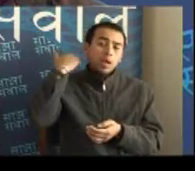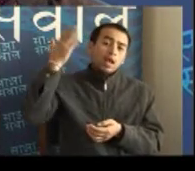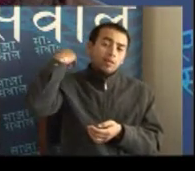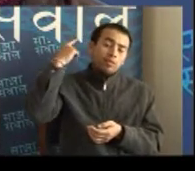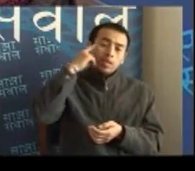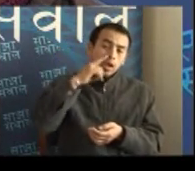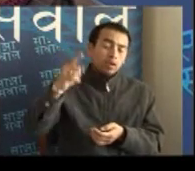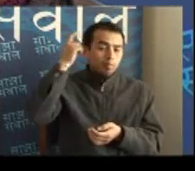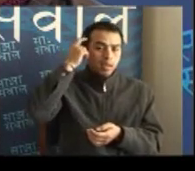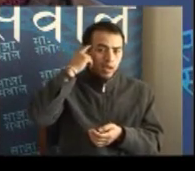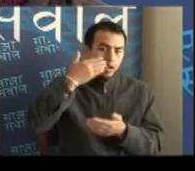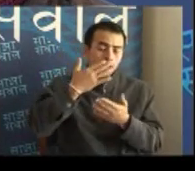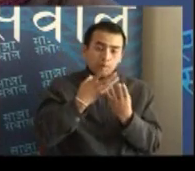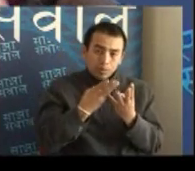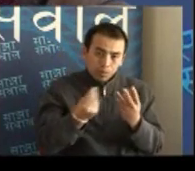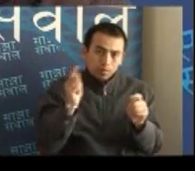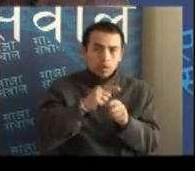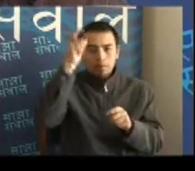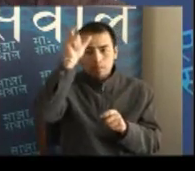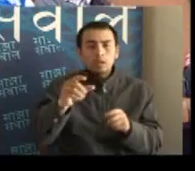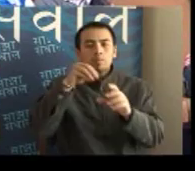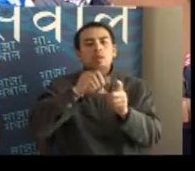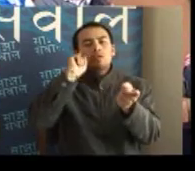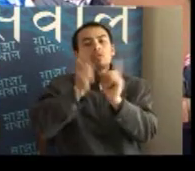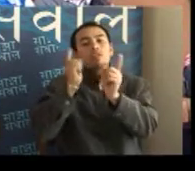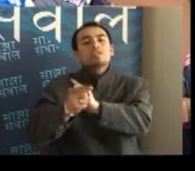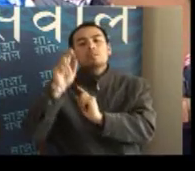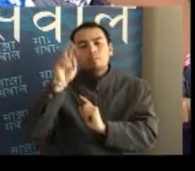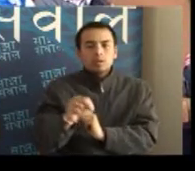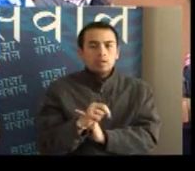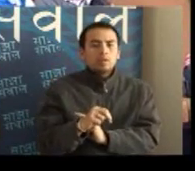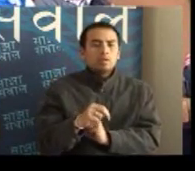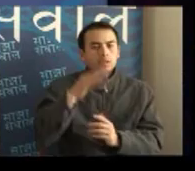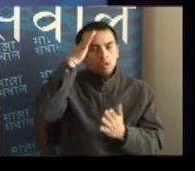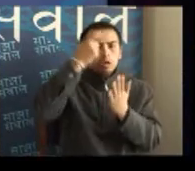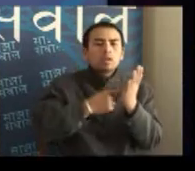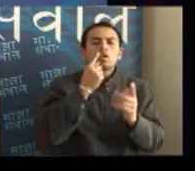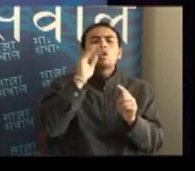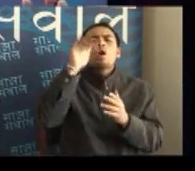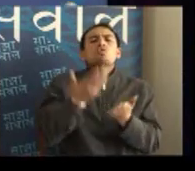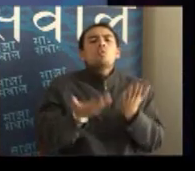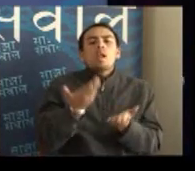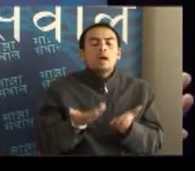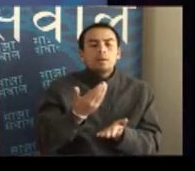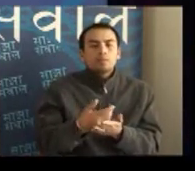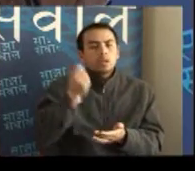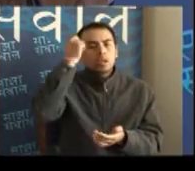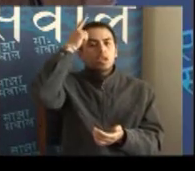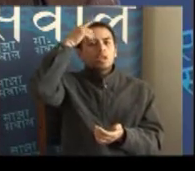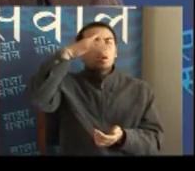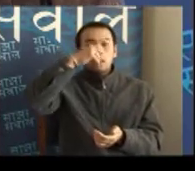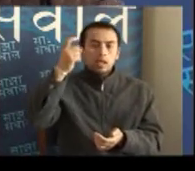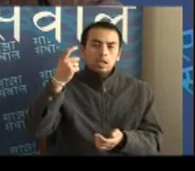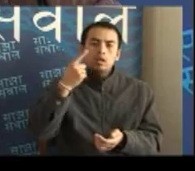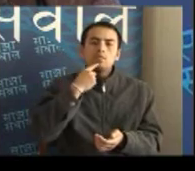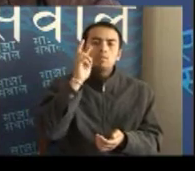पहिल्यैदेखिको कन्सेप्टलाई हराउनको लागि त अब त्यो व्यक्तिभित्र नै परिवर्तन हुनु पऱ्यो नि त। संविधानमा चाहिँ के कुरा आउँछ होला? मुख्य रूपमा त यस्तो, अब चेतनाकै लागि